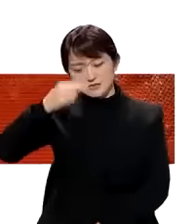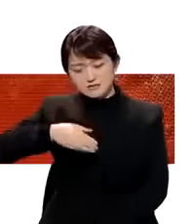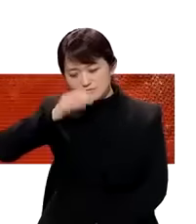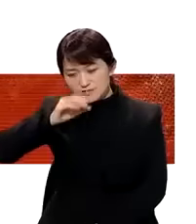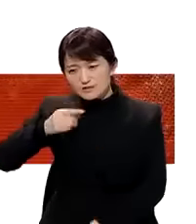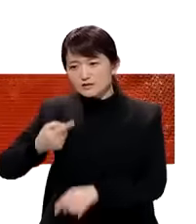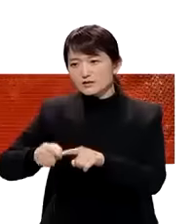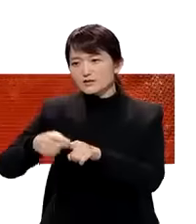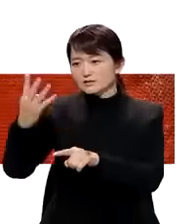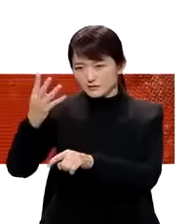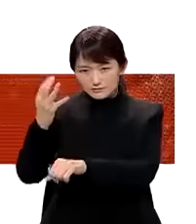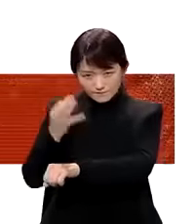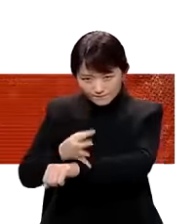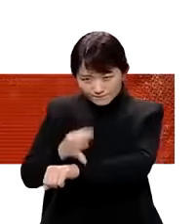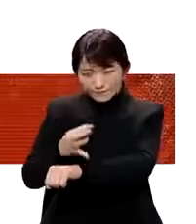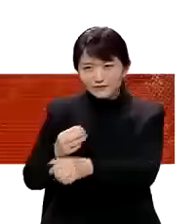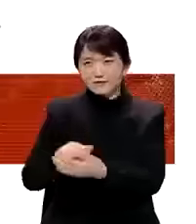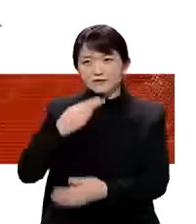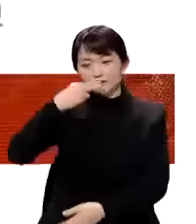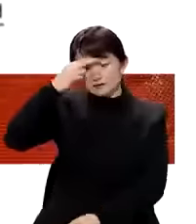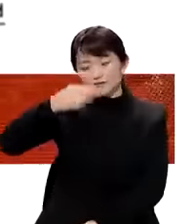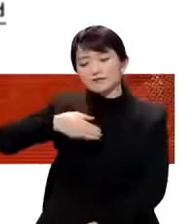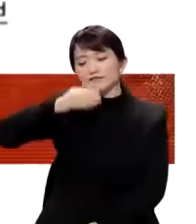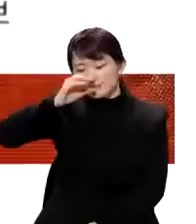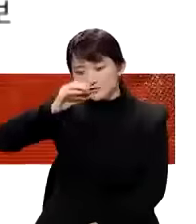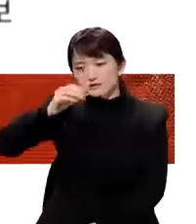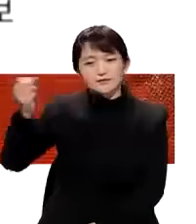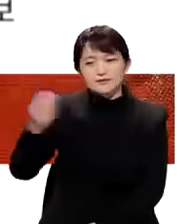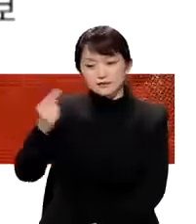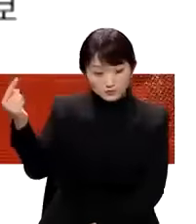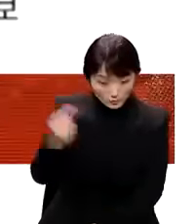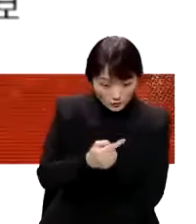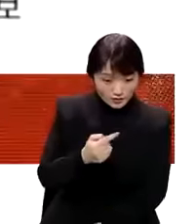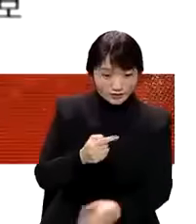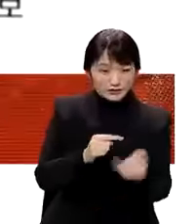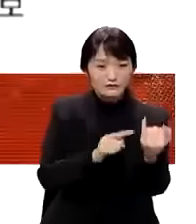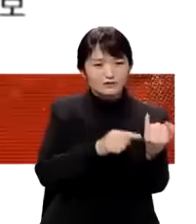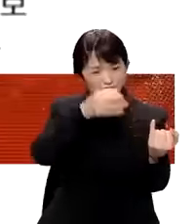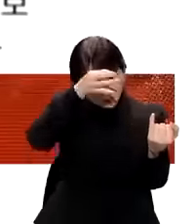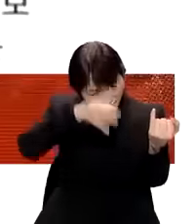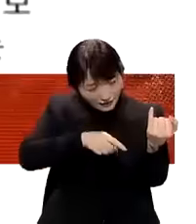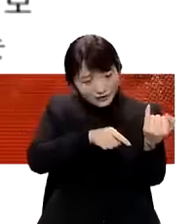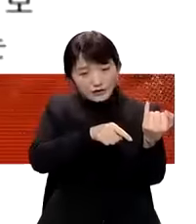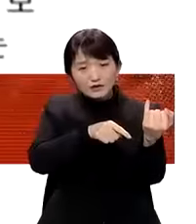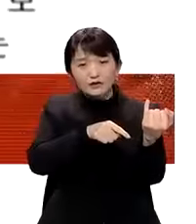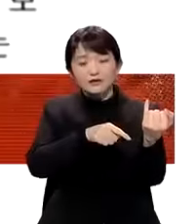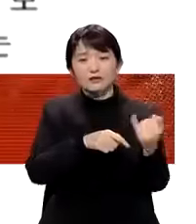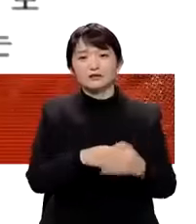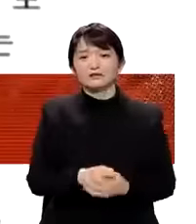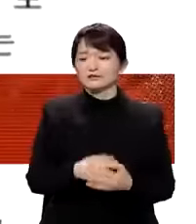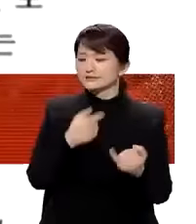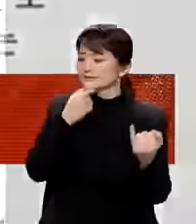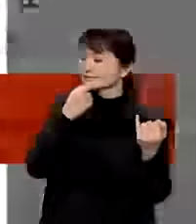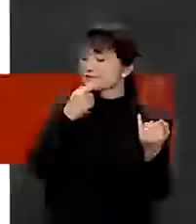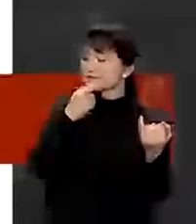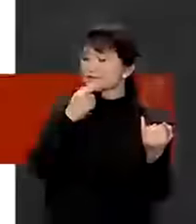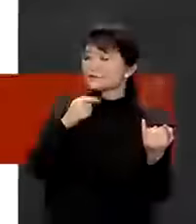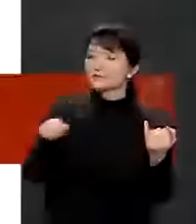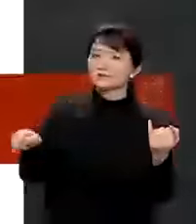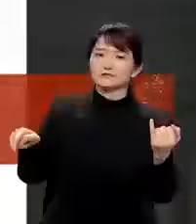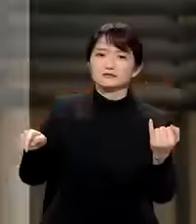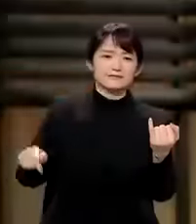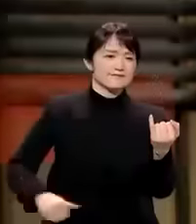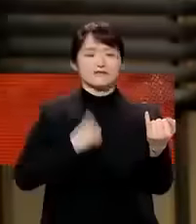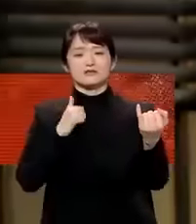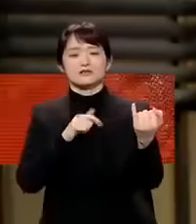내자로 나 구입을 했고 그 술을 먹은 상태에서 다시 찾아와서 또 다시 사과를 합치고 한 겁니다 그런데 그때도 받아주지니까 이제